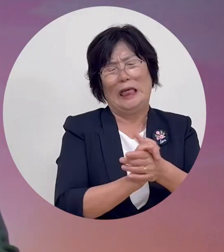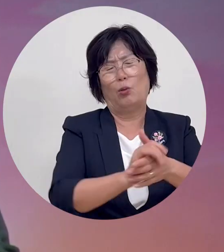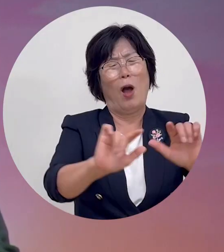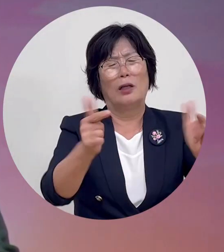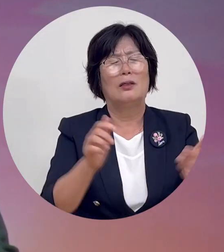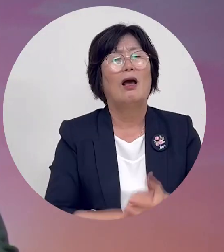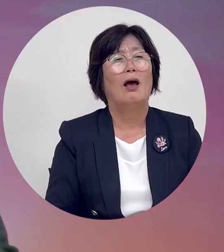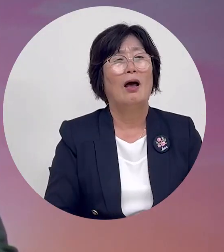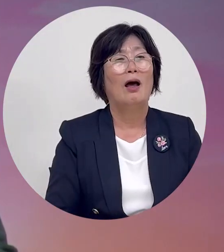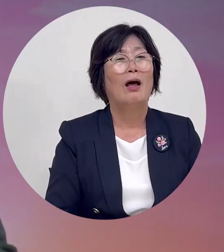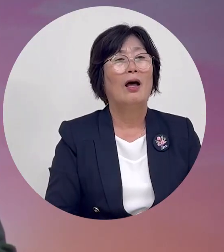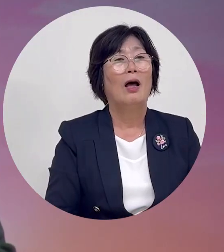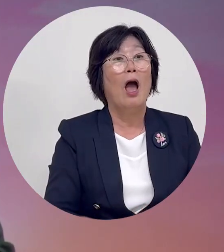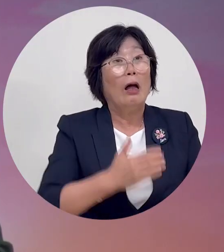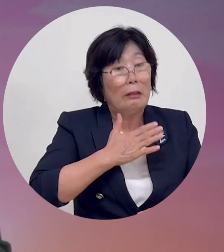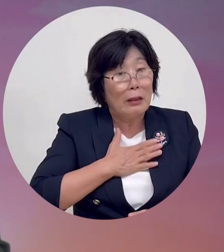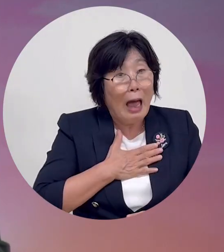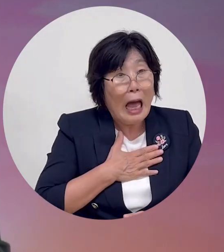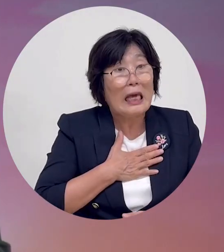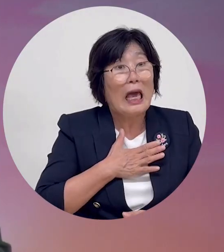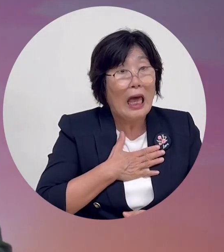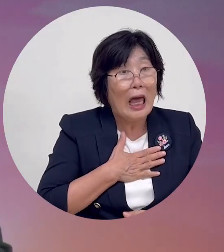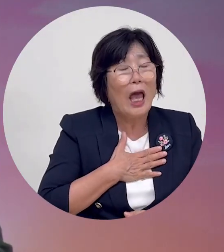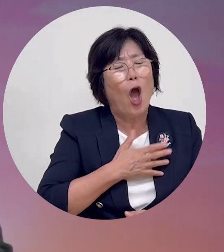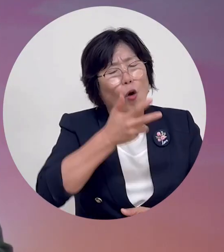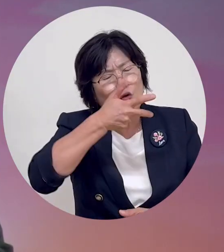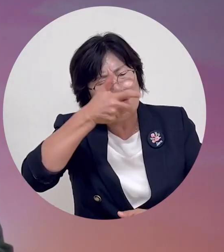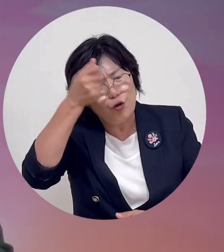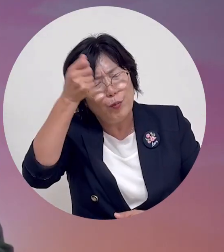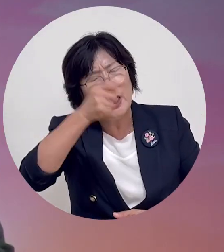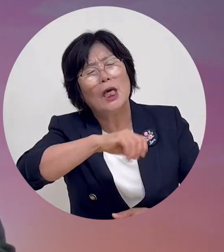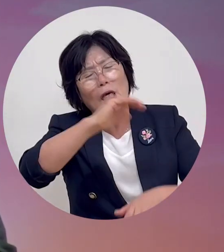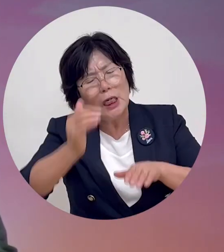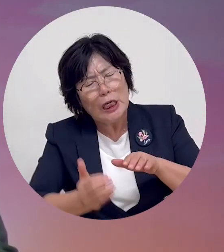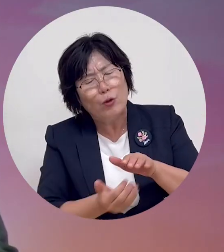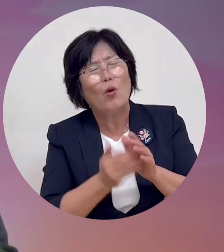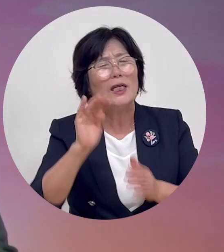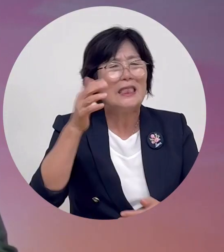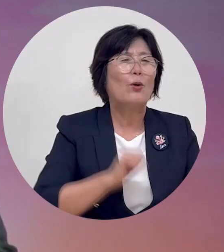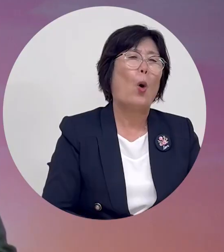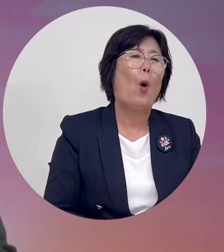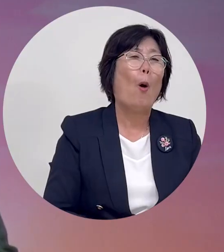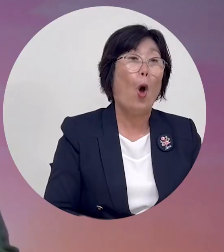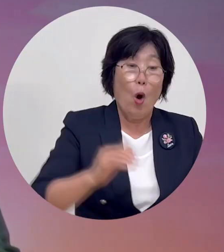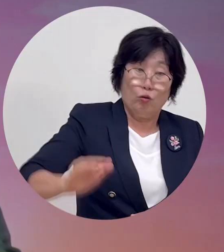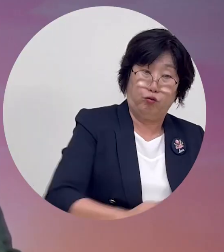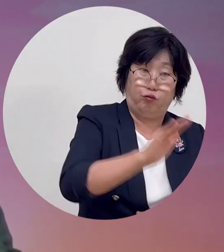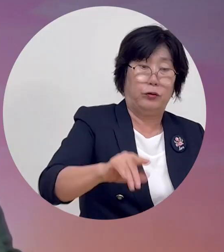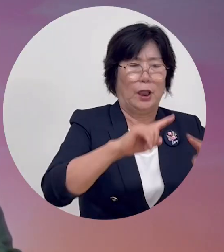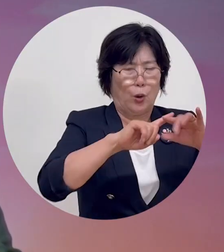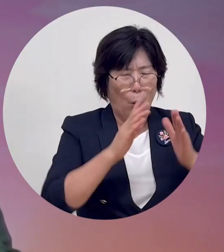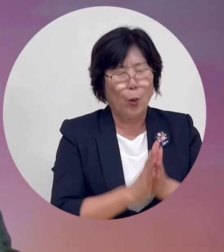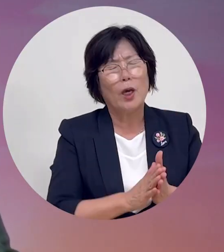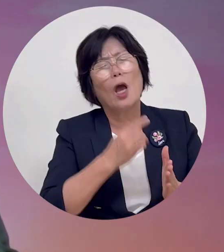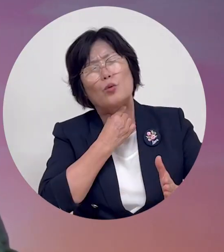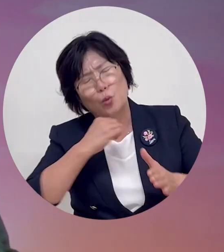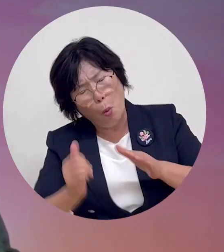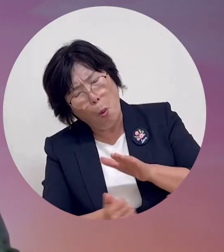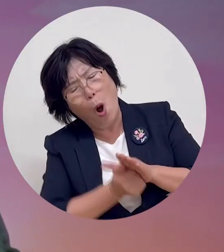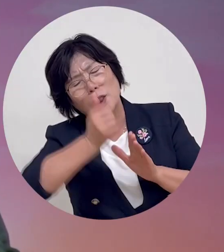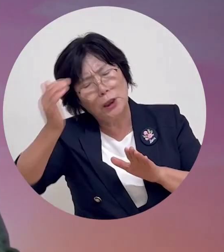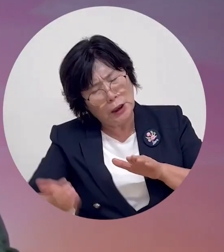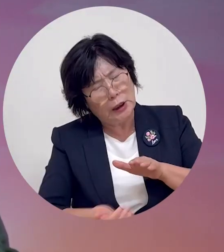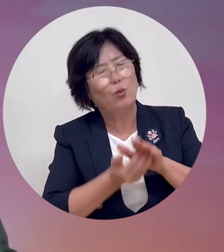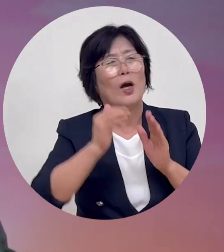그러니까 나의 꿈이 이루어지고 우리 교회의 어떤 소원이